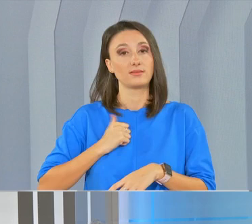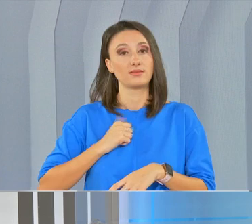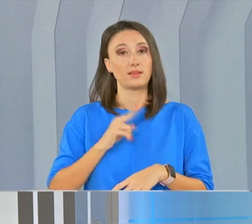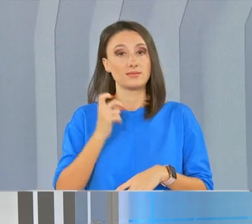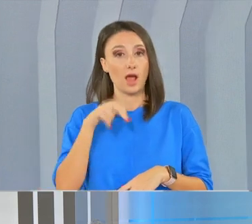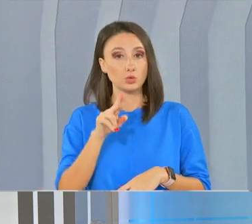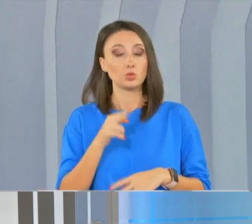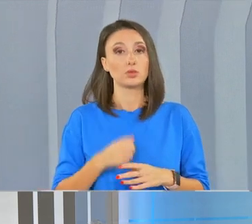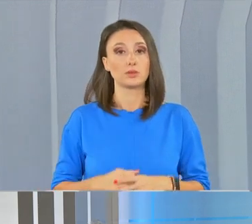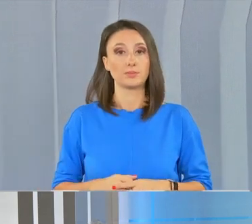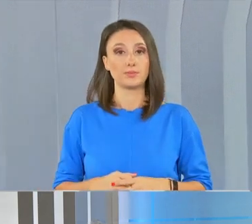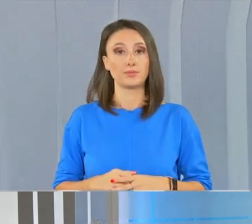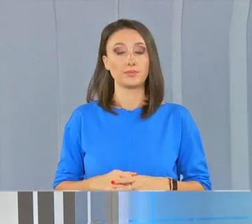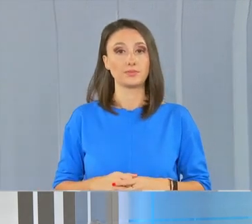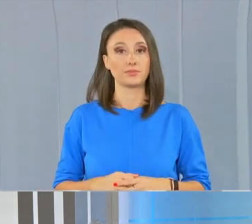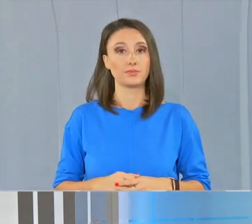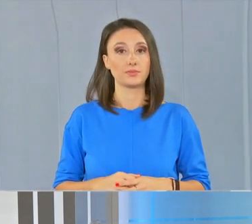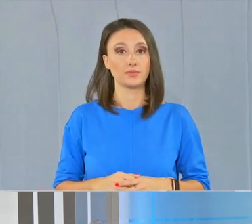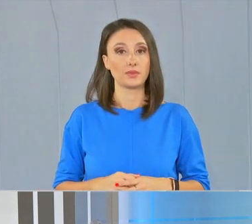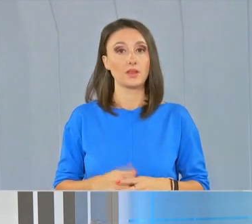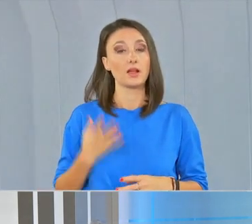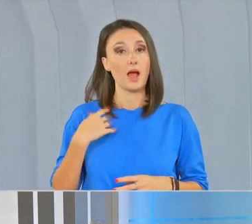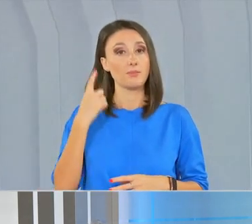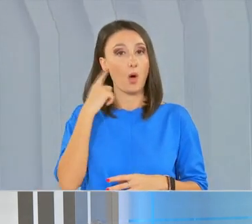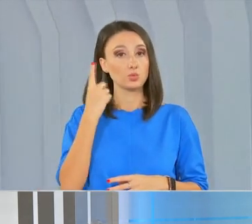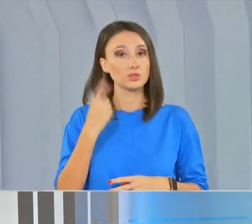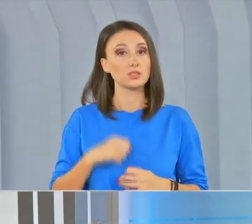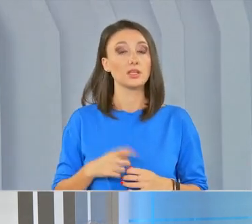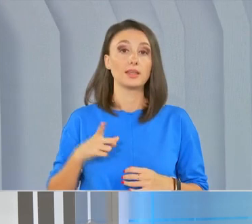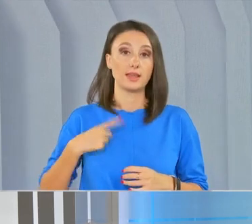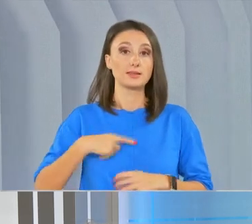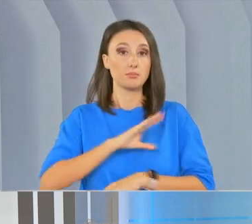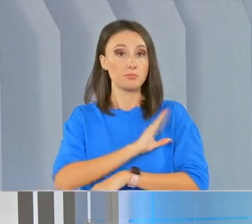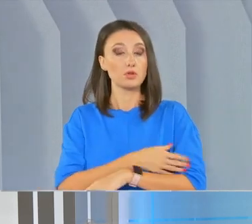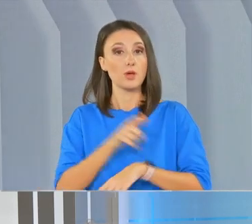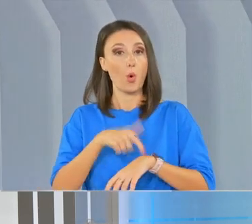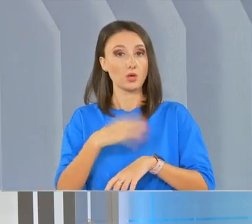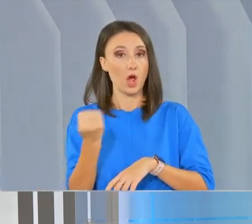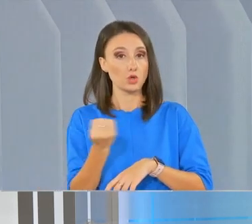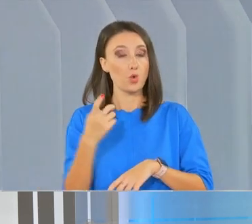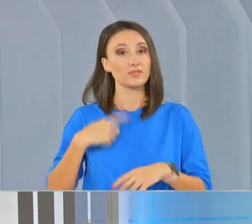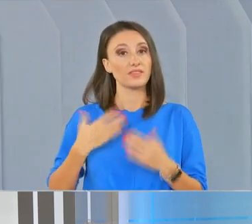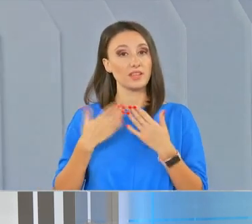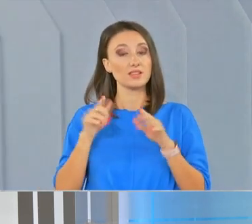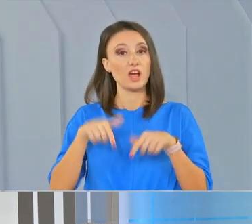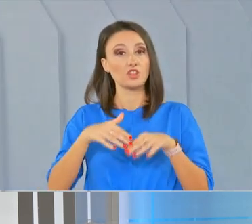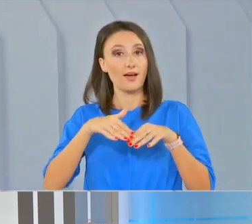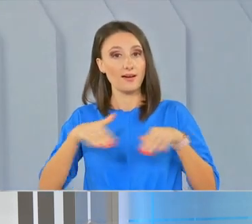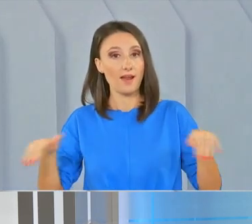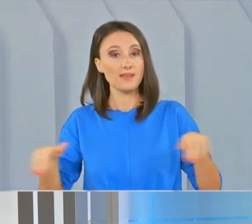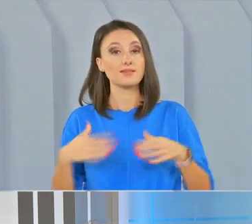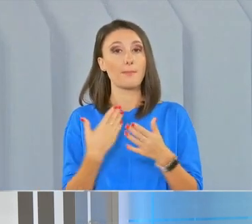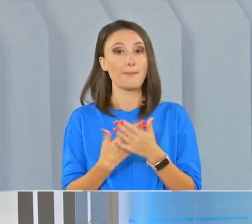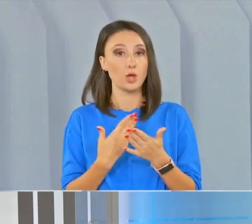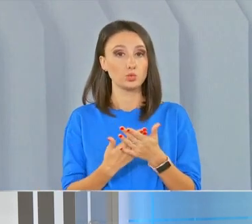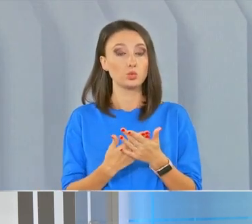Mateiu, așadar, domnule comandor, am auzit, este posibil de la ora 9 să fie deschisă acea graniță